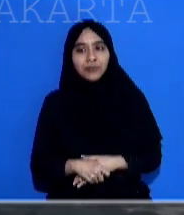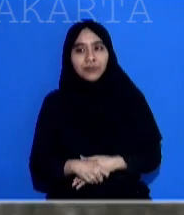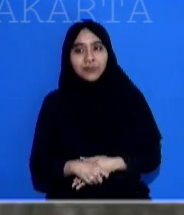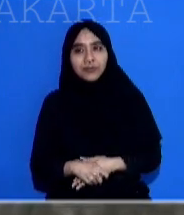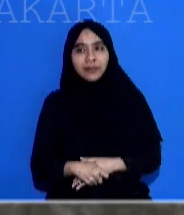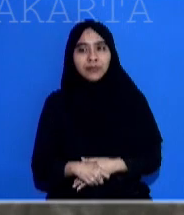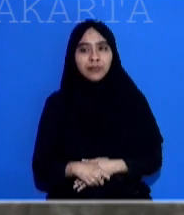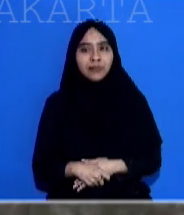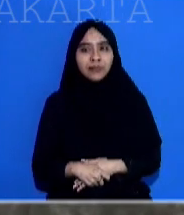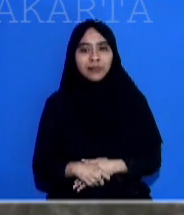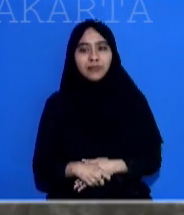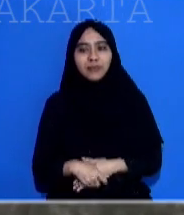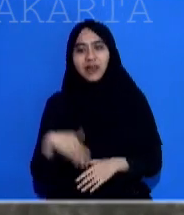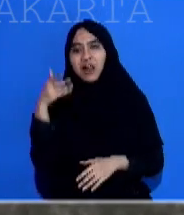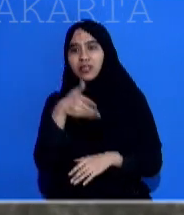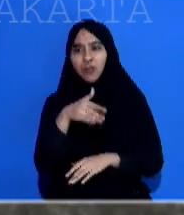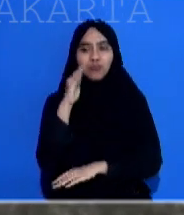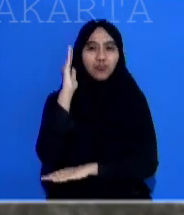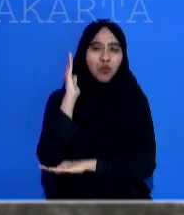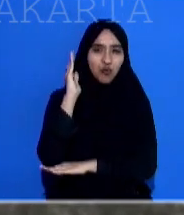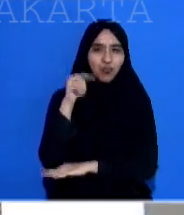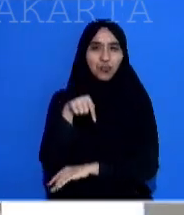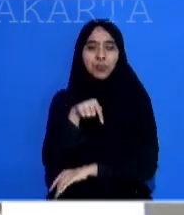hidup berkunjung keumenbis